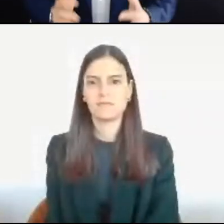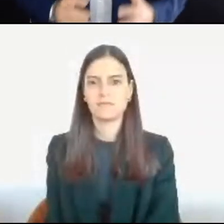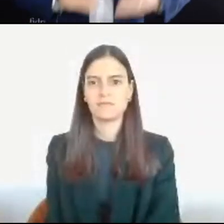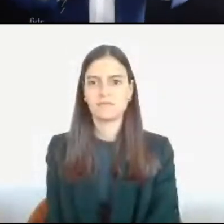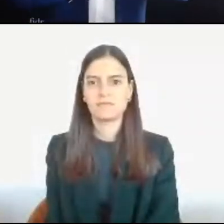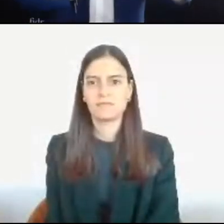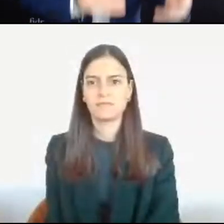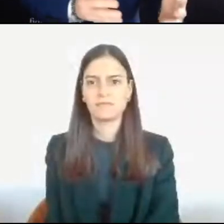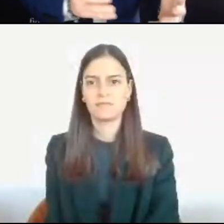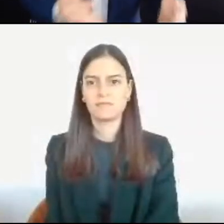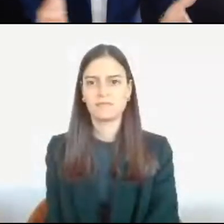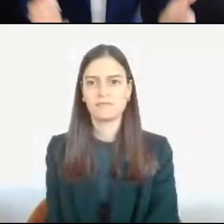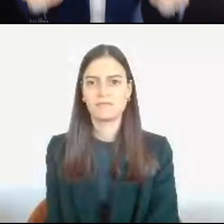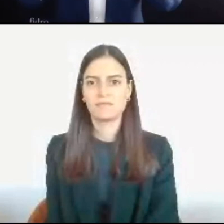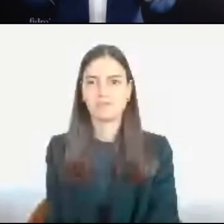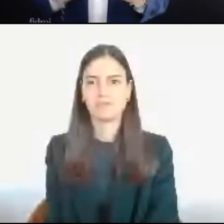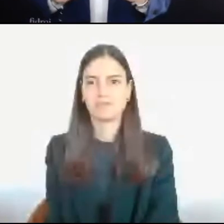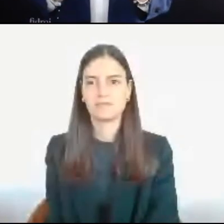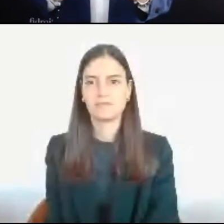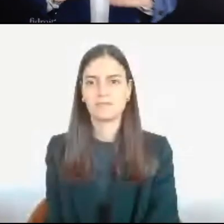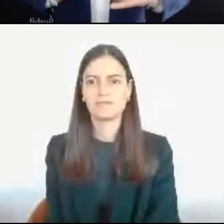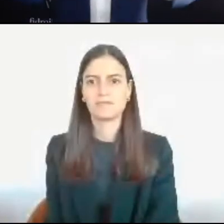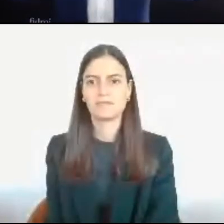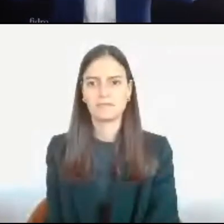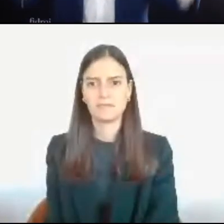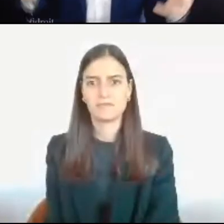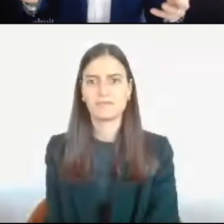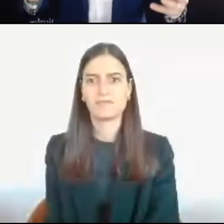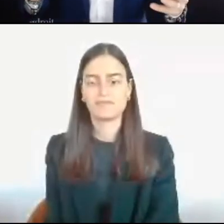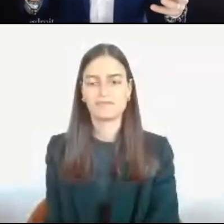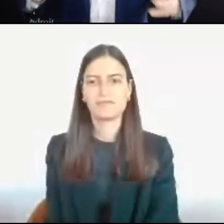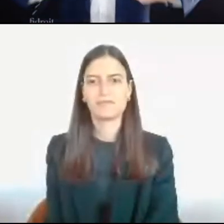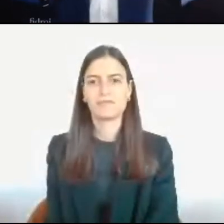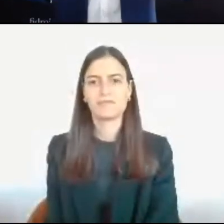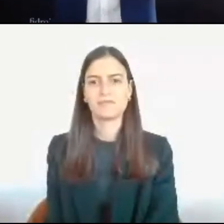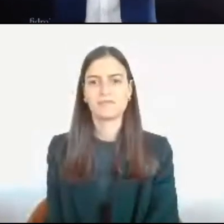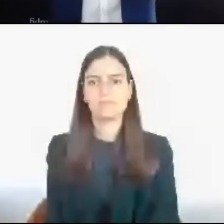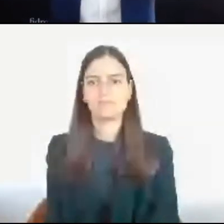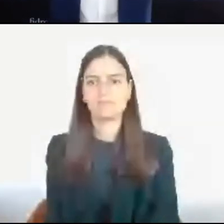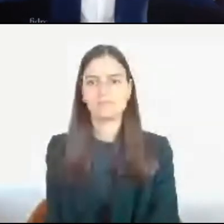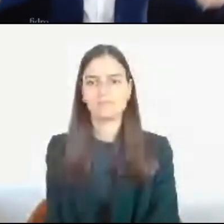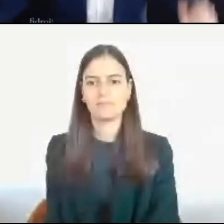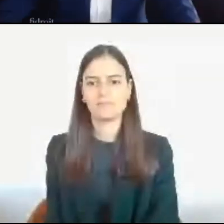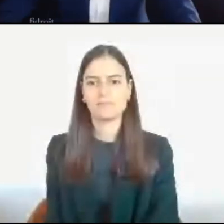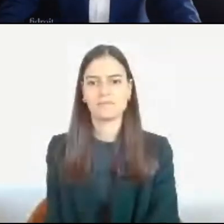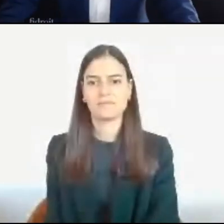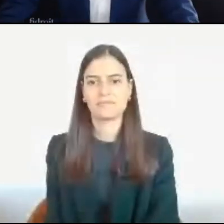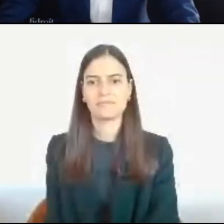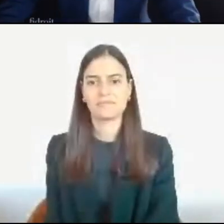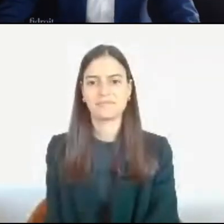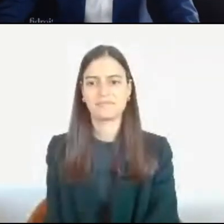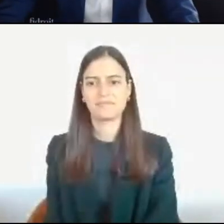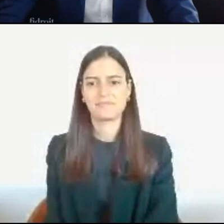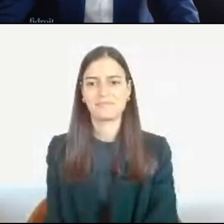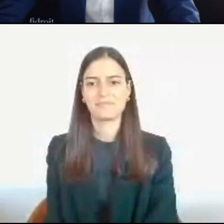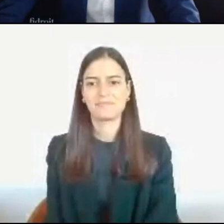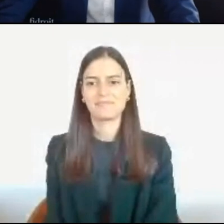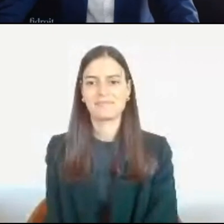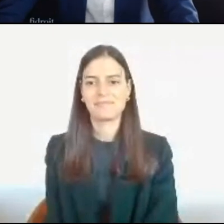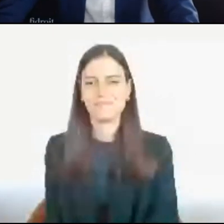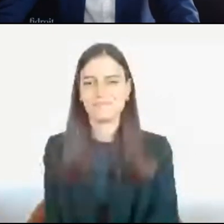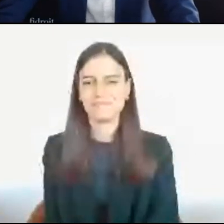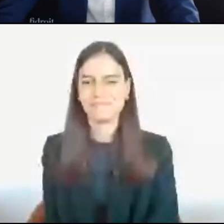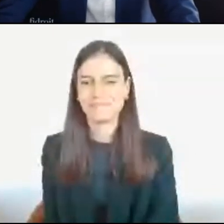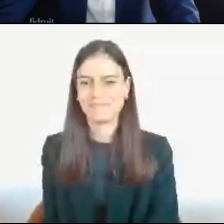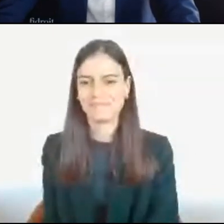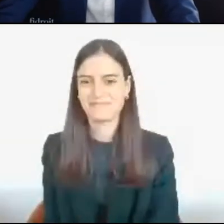si la fiscalité évolue, il nous faut renouveler nos réflexes et ouvrir de nouvelles perspectives. Et c'est ce dont on va